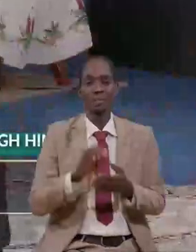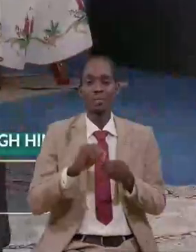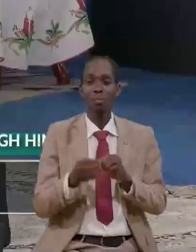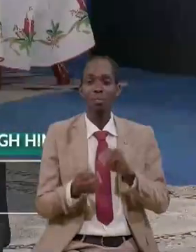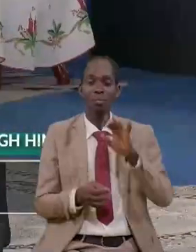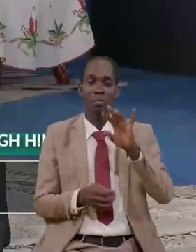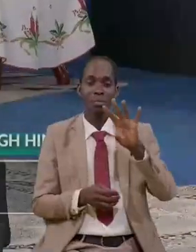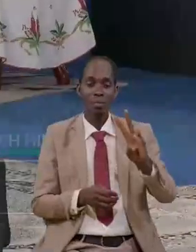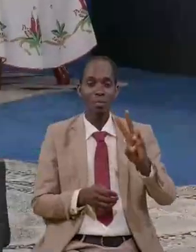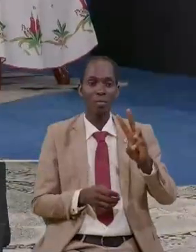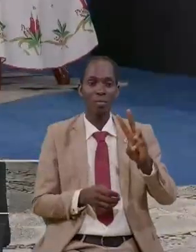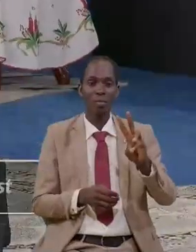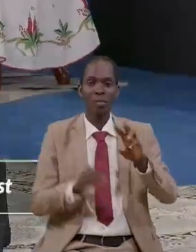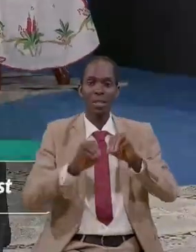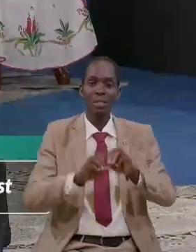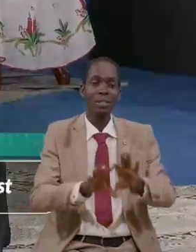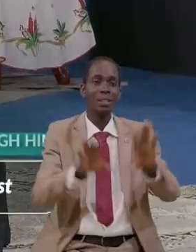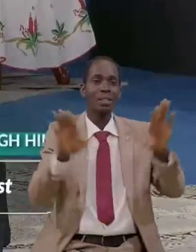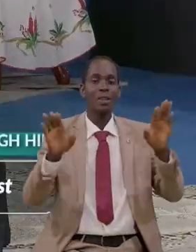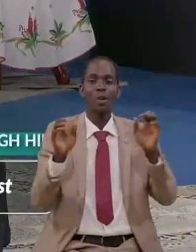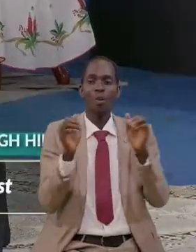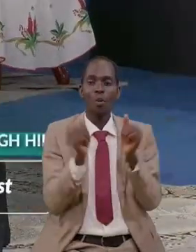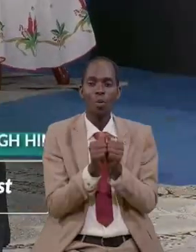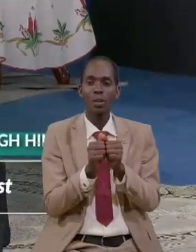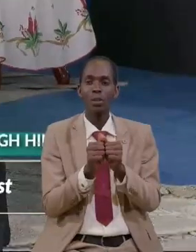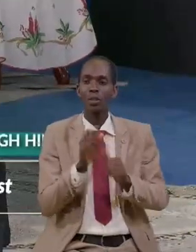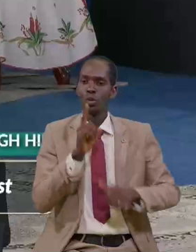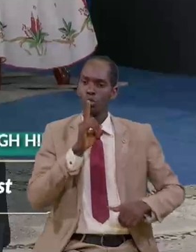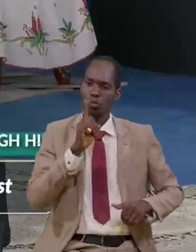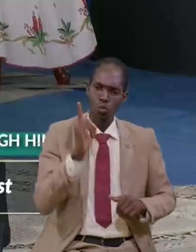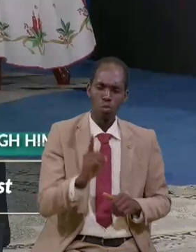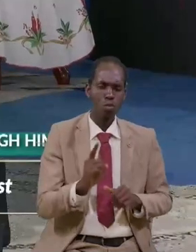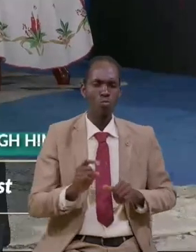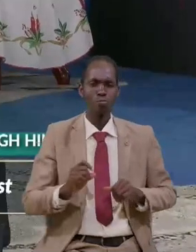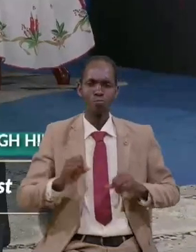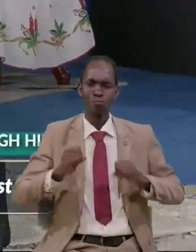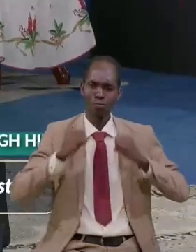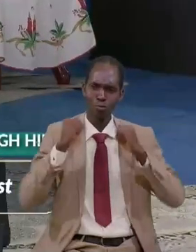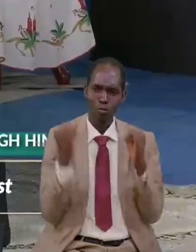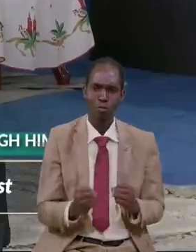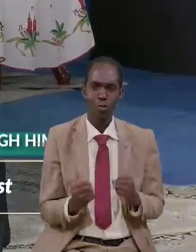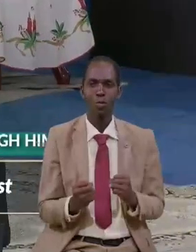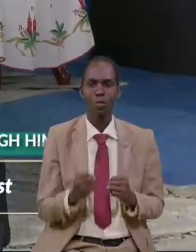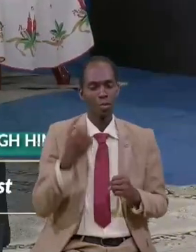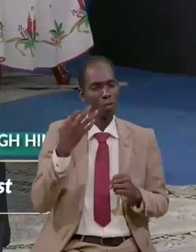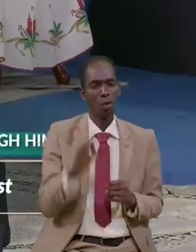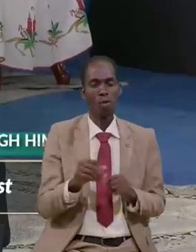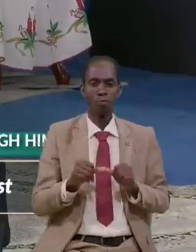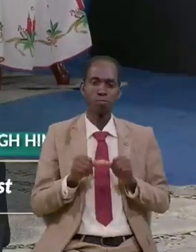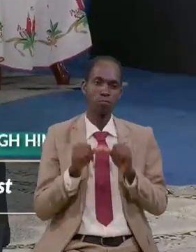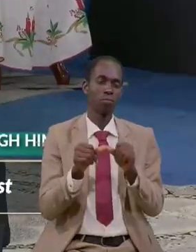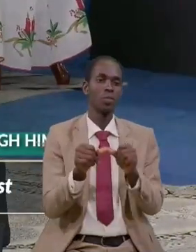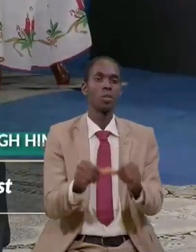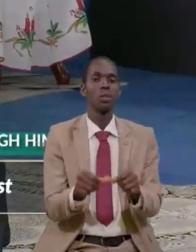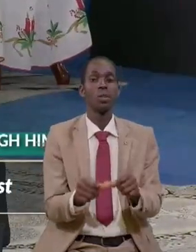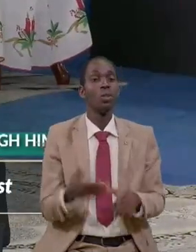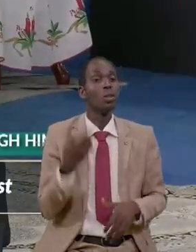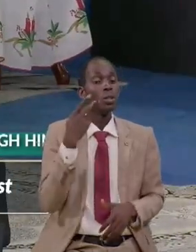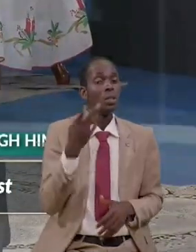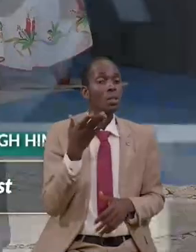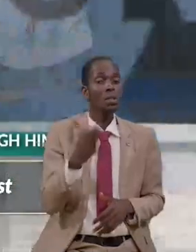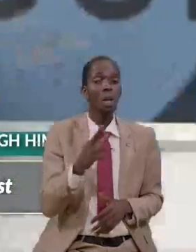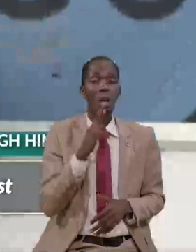Sixièmement, briller à travers la résilience, de la fermeté. Il y a des